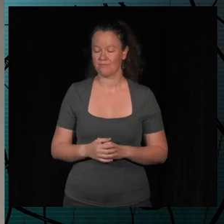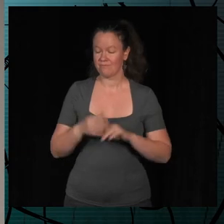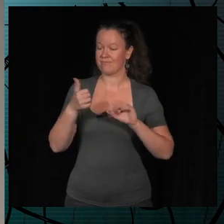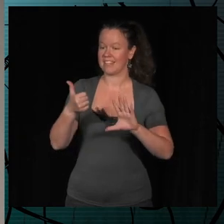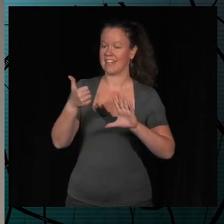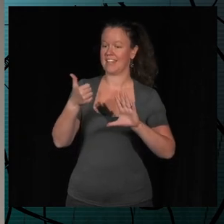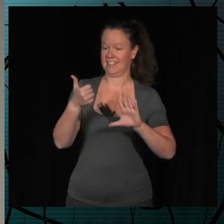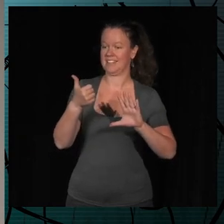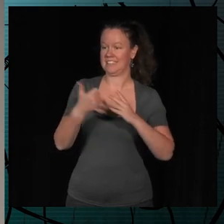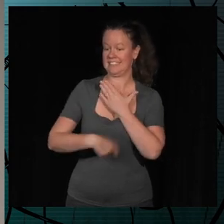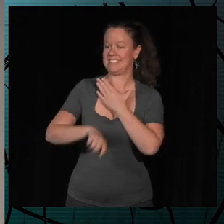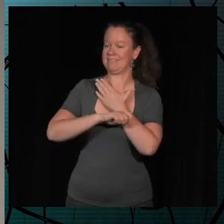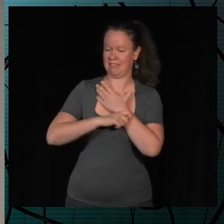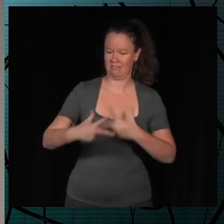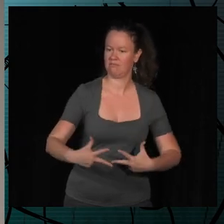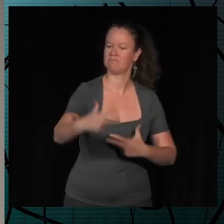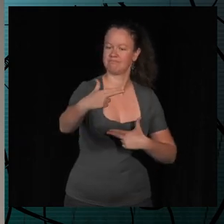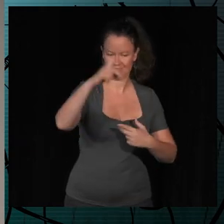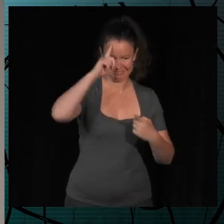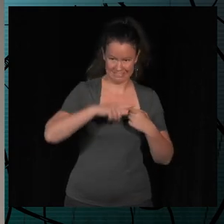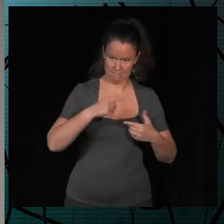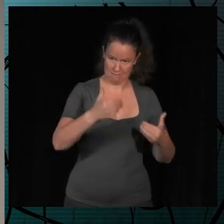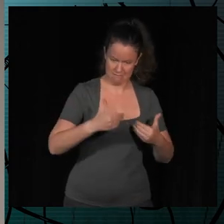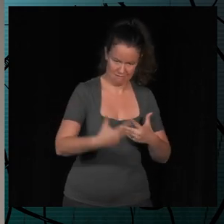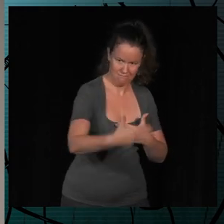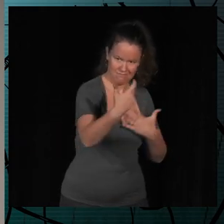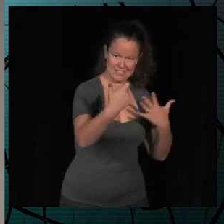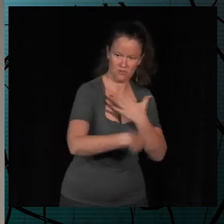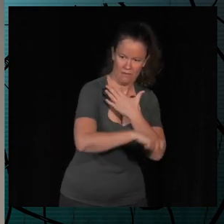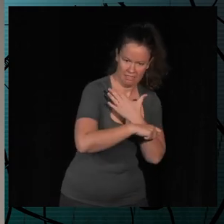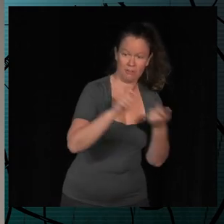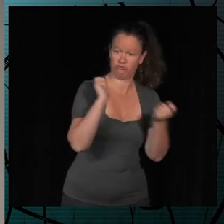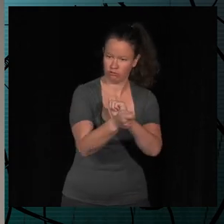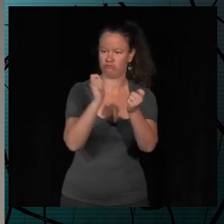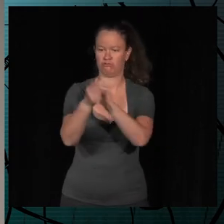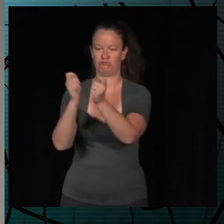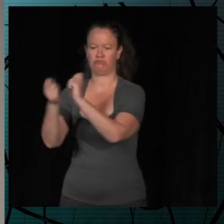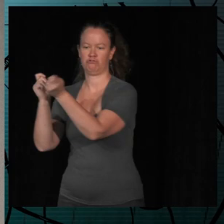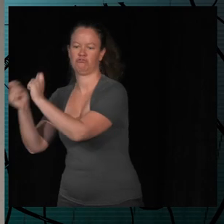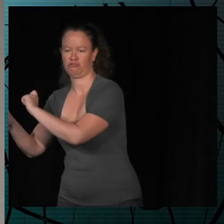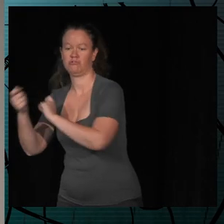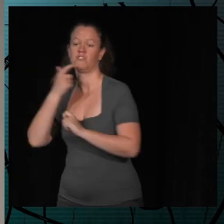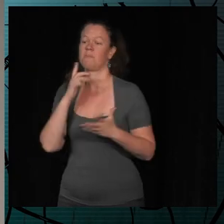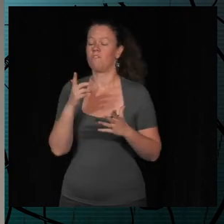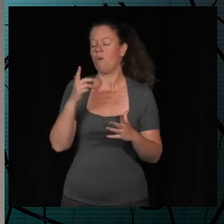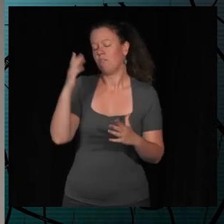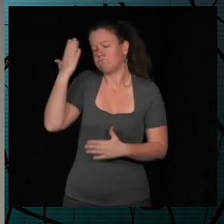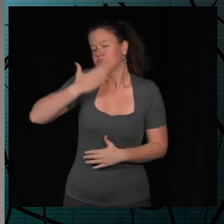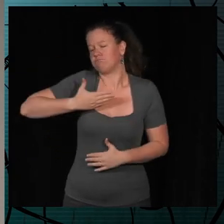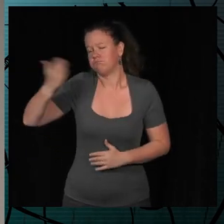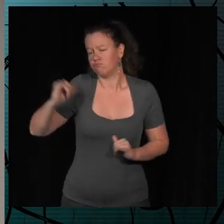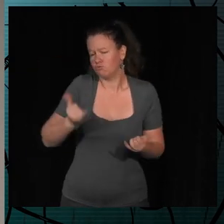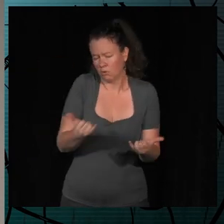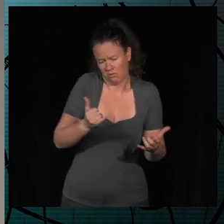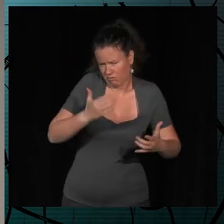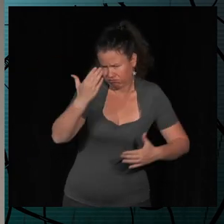offrent une sélection thématique renouvelé allant du blockbuster au jeux indépendant plus confidentiel pour accompagner la pratique